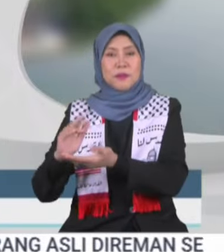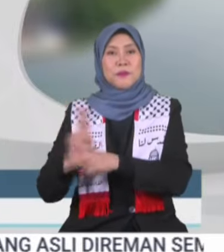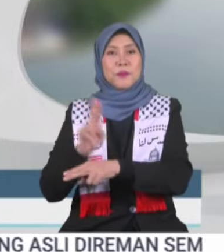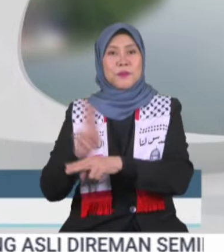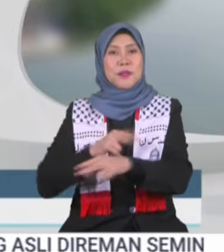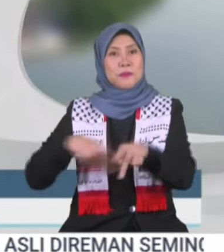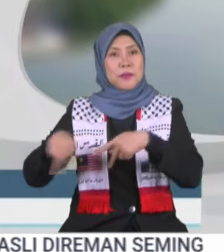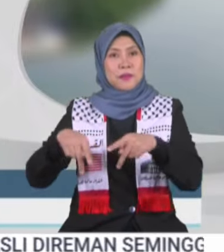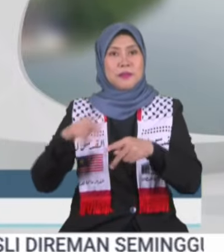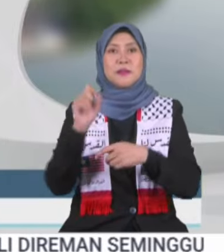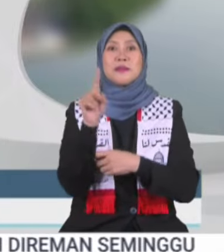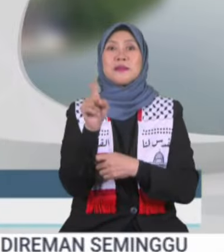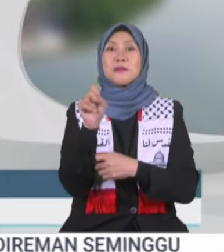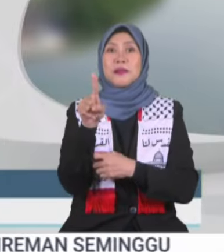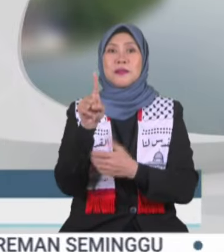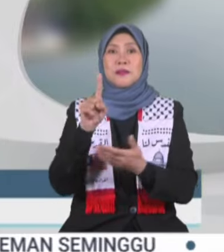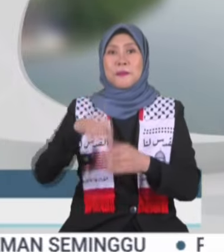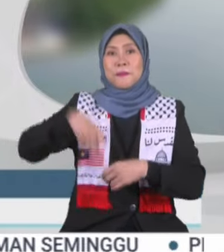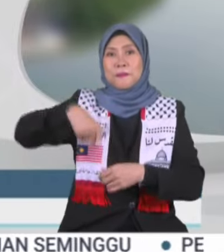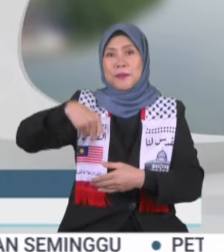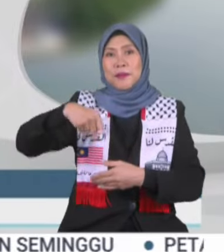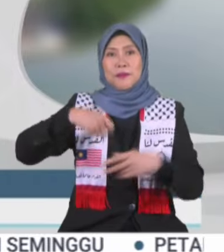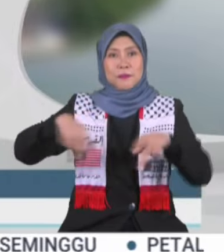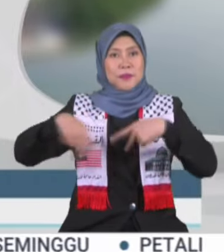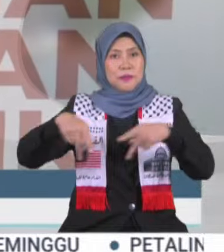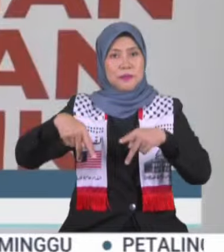penggunaan 11 Tan beg